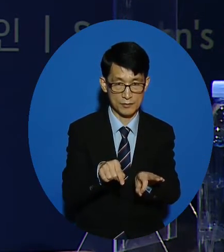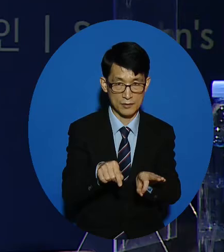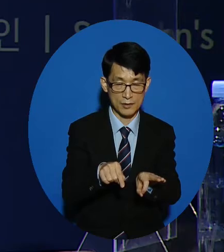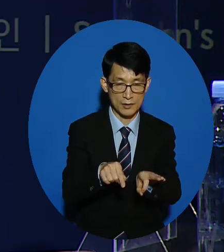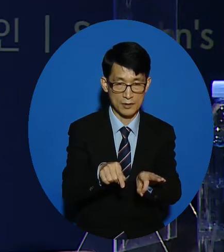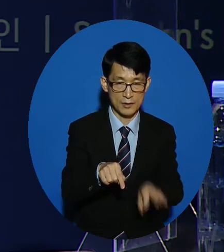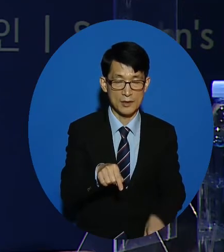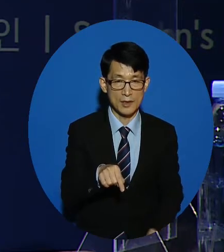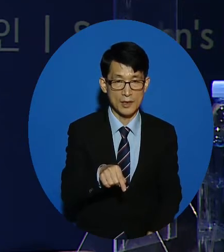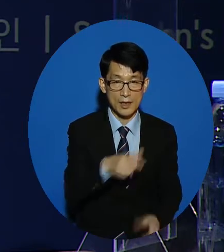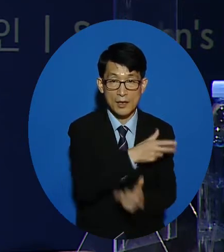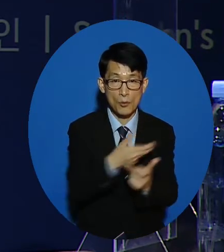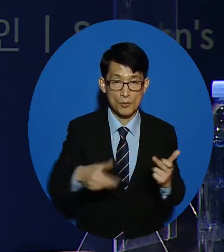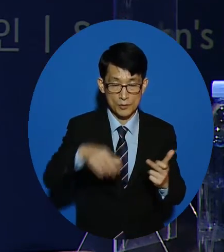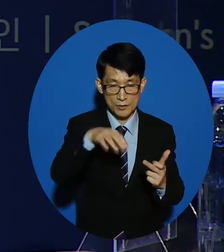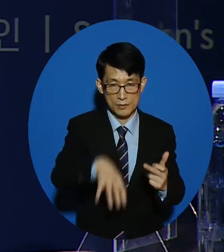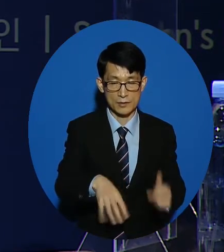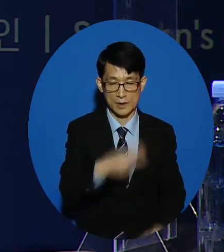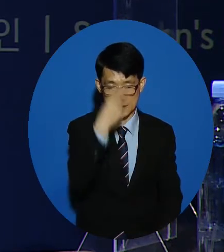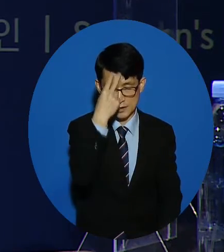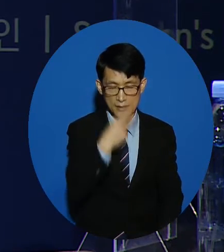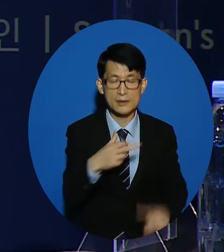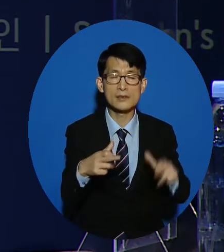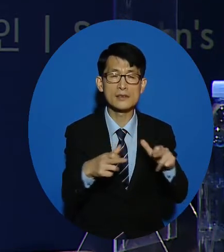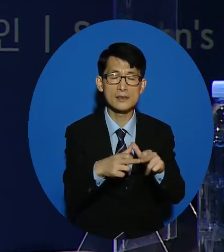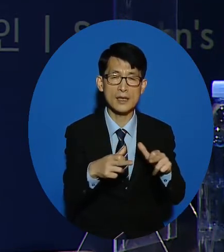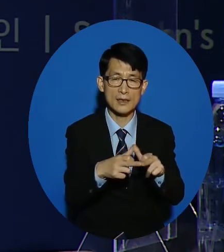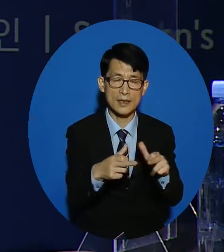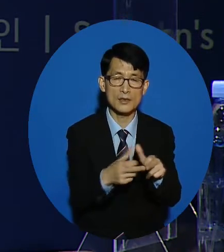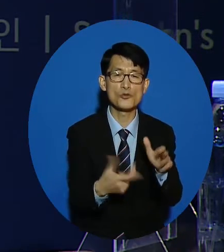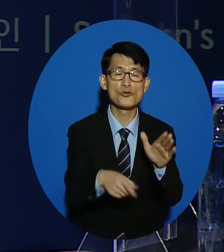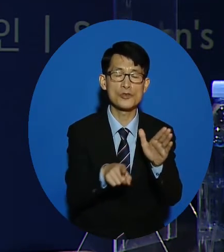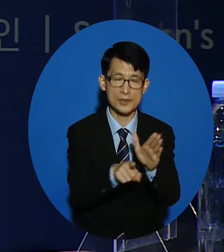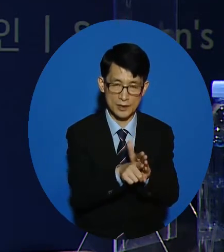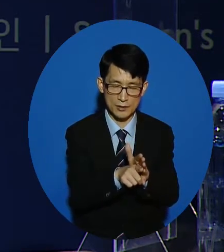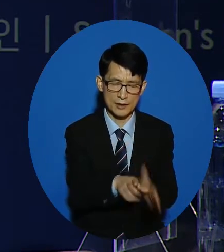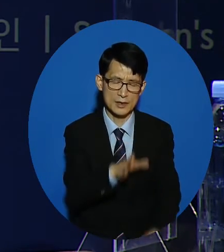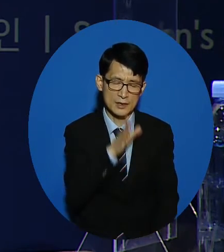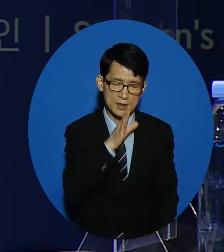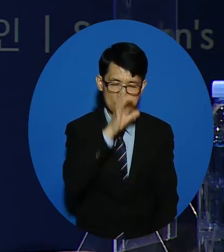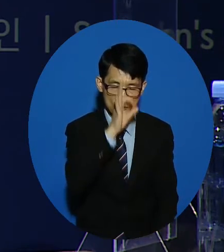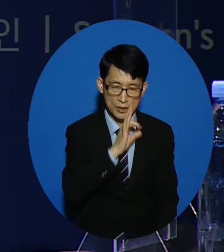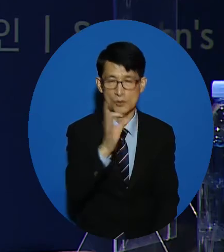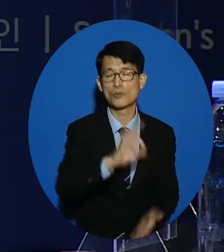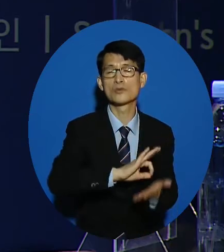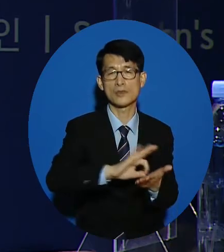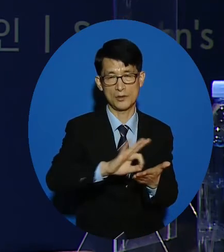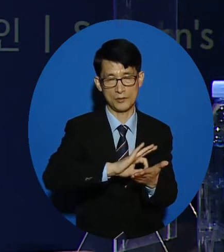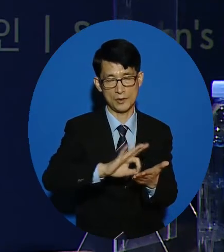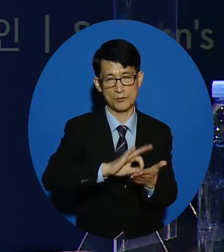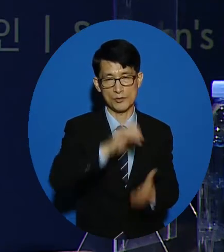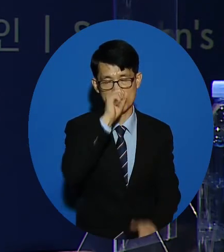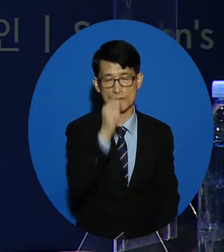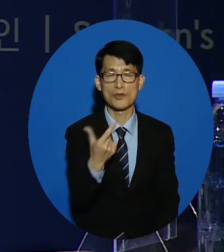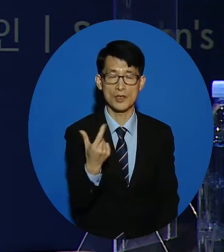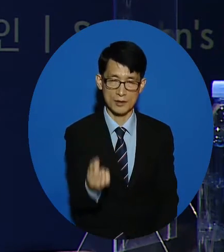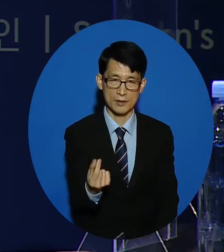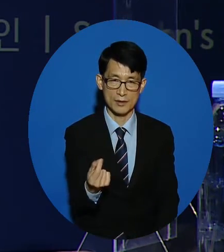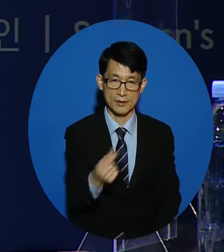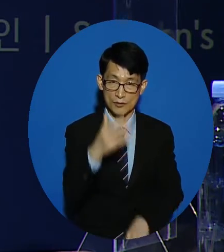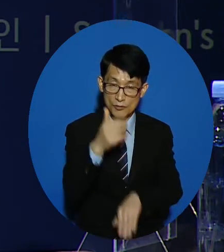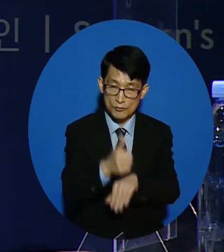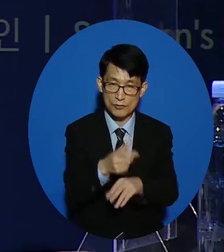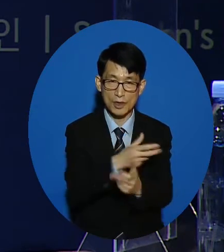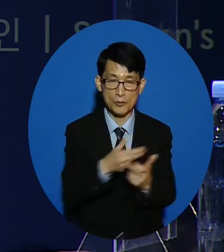강원도가 우리 장애인의 천국, 장애인의 복지의 최고의 강원도가 되는